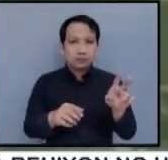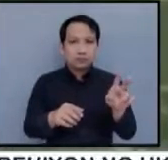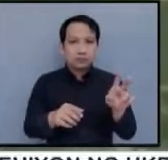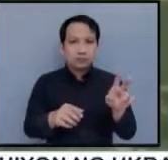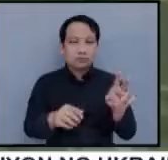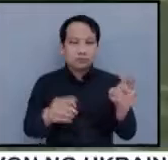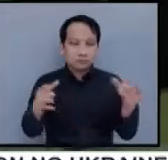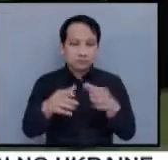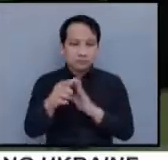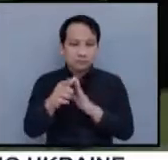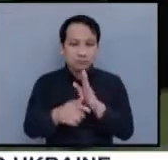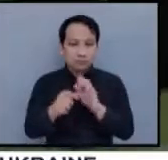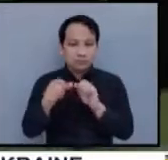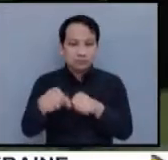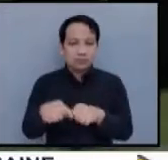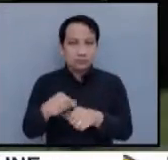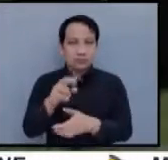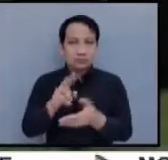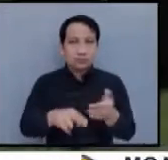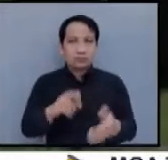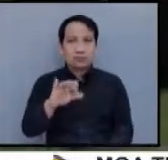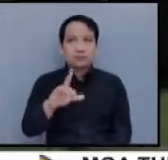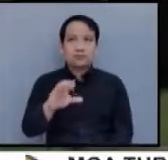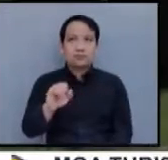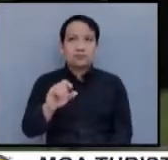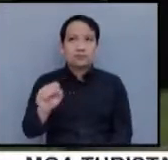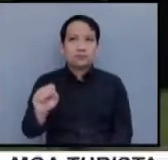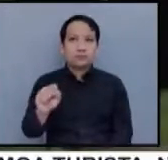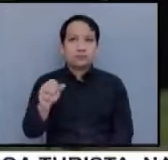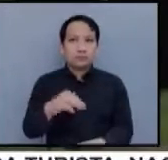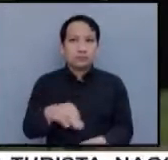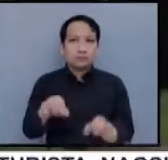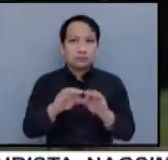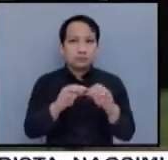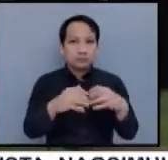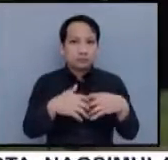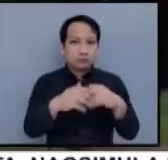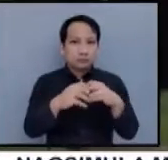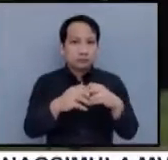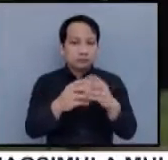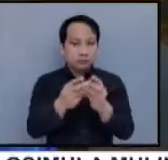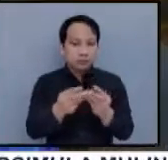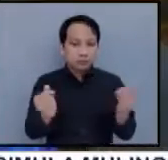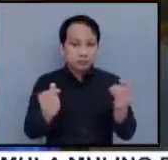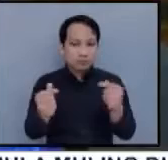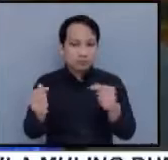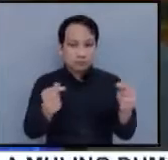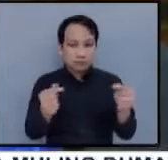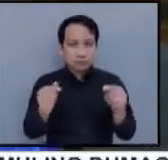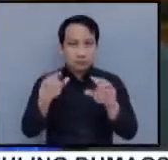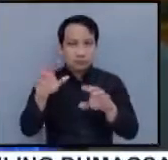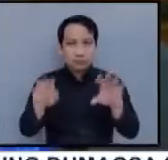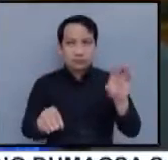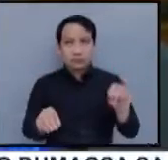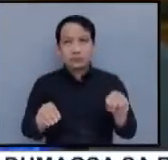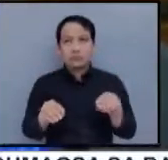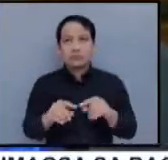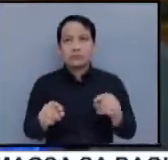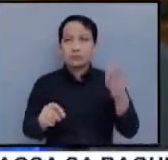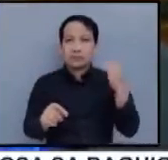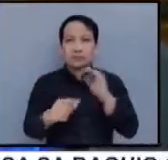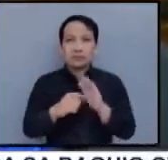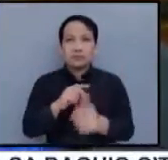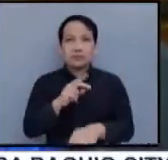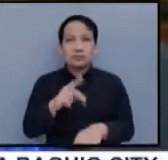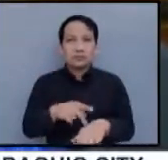Law of the Sea o UNCLOS na isang alimbawa kung paano ang mga estado ay dapat magresolba ng pagkakaiba. Gaya aniyan ang ginawa noon ng Pilipinong si